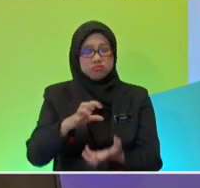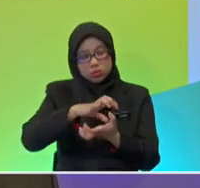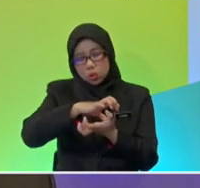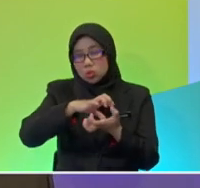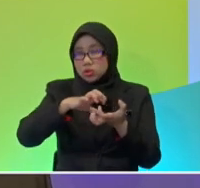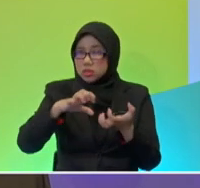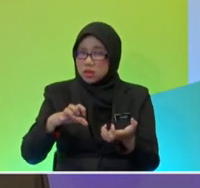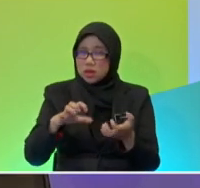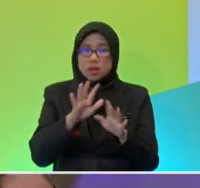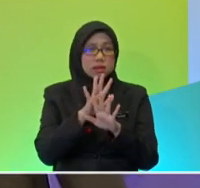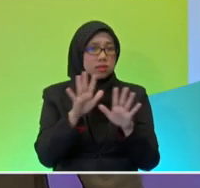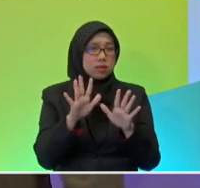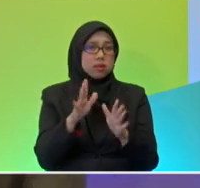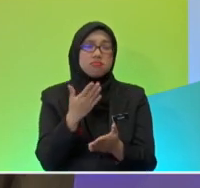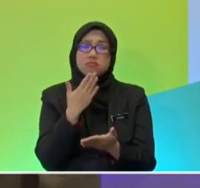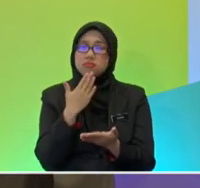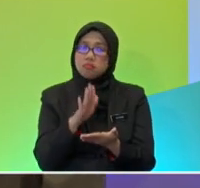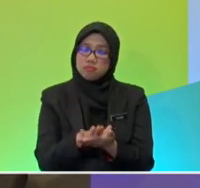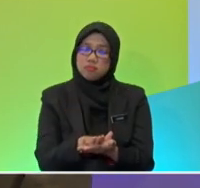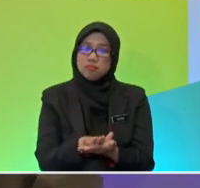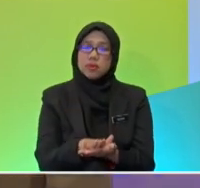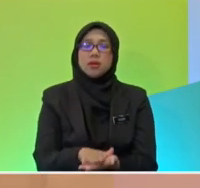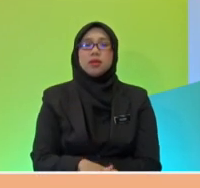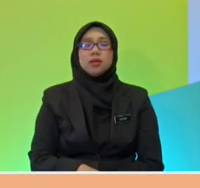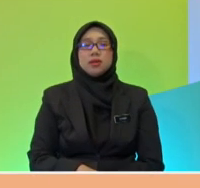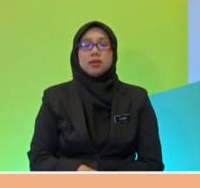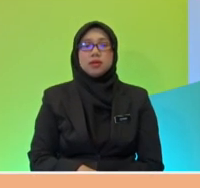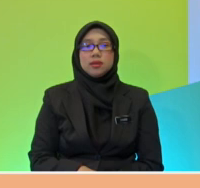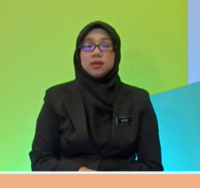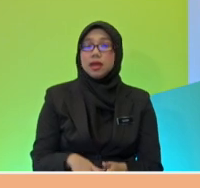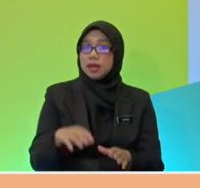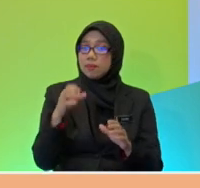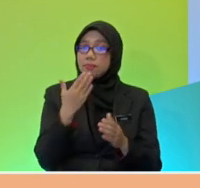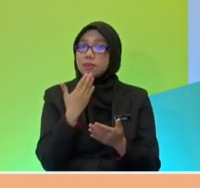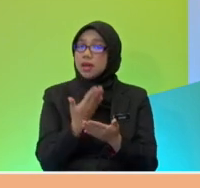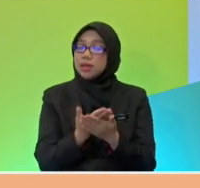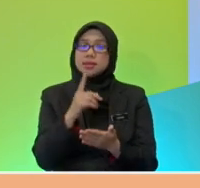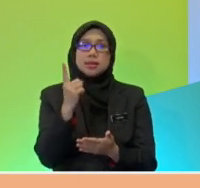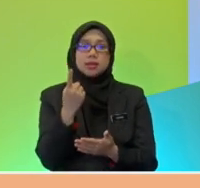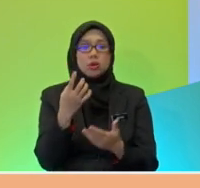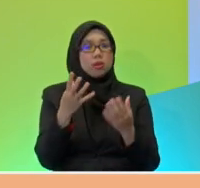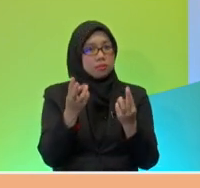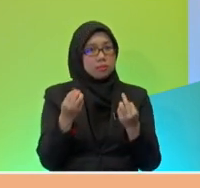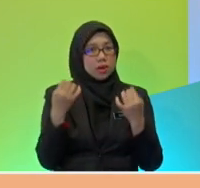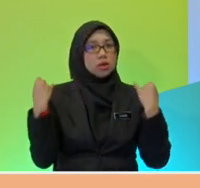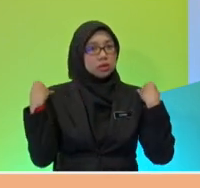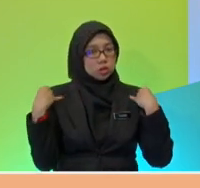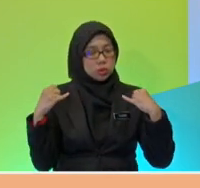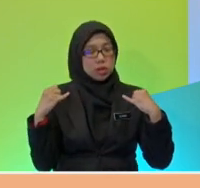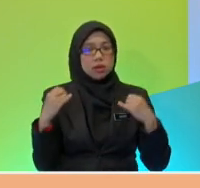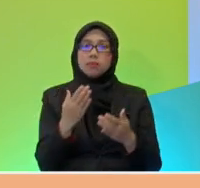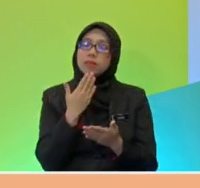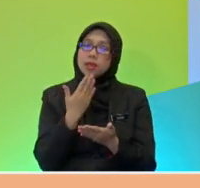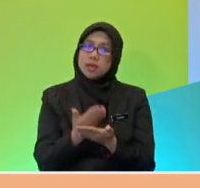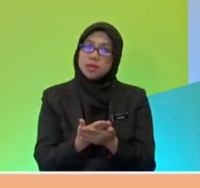lebam inilah jual barang yang elok saja sebab Nanti orang nak beli nak makan kalau berjual